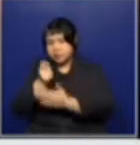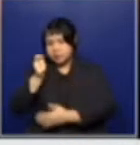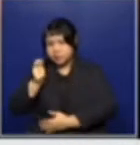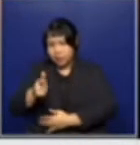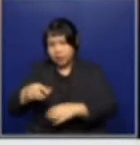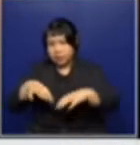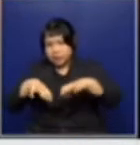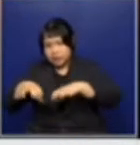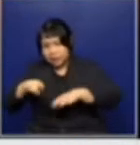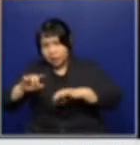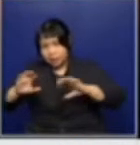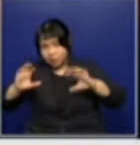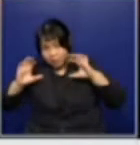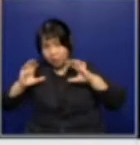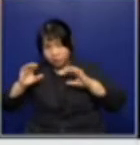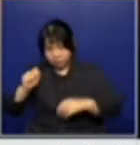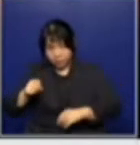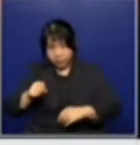ภาครัฐ